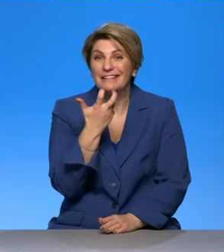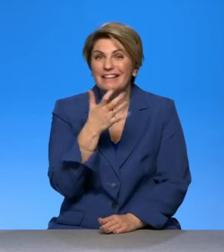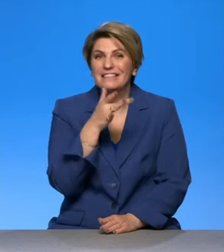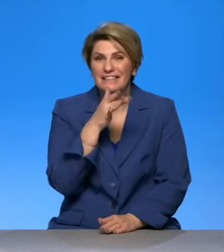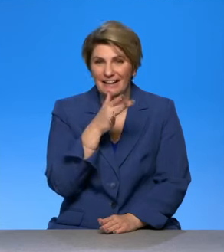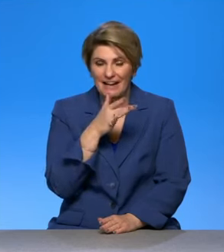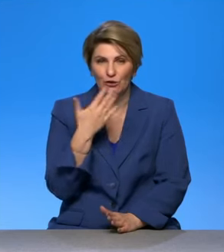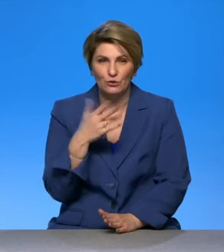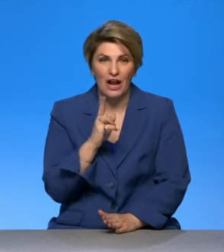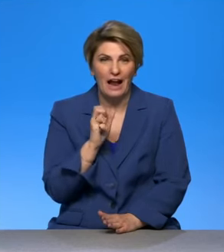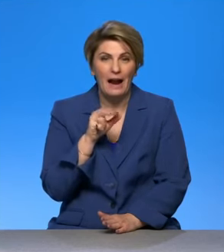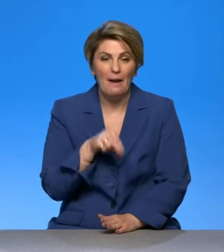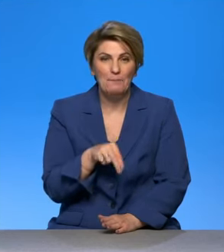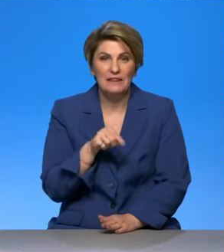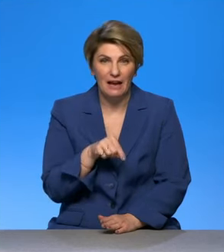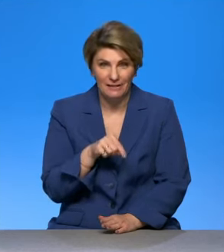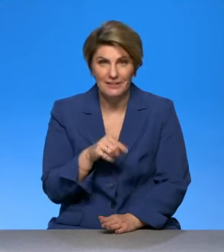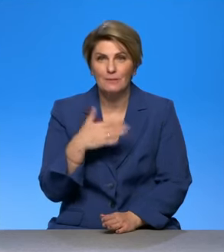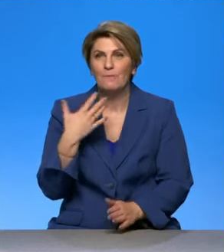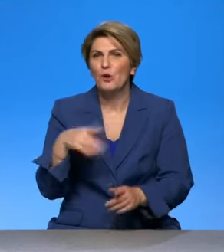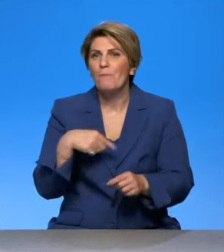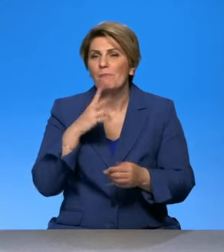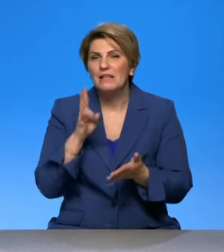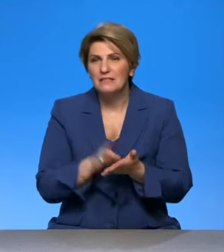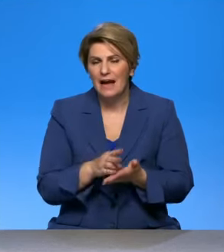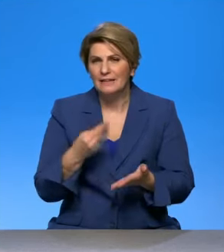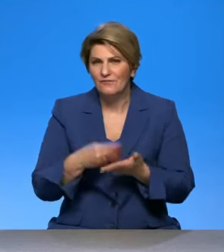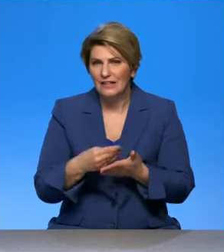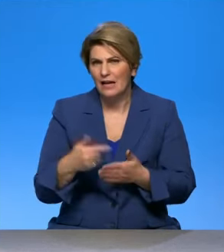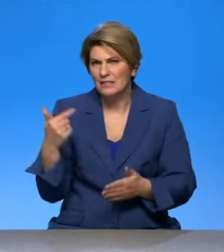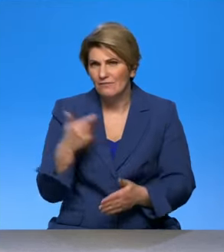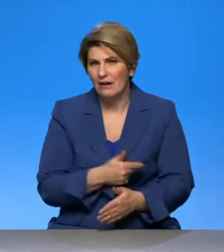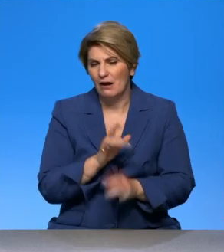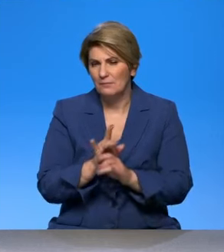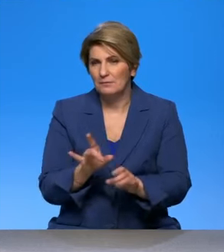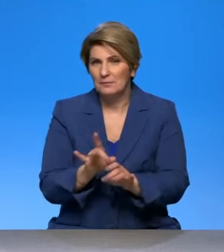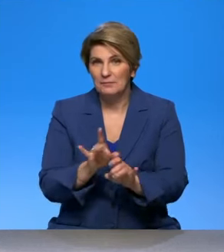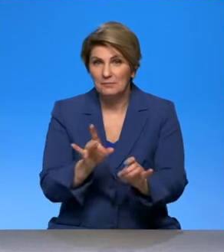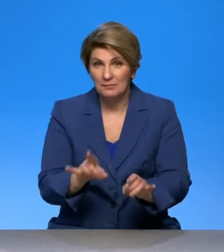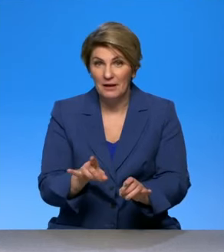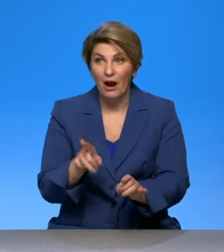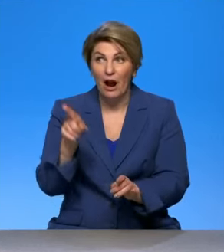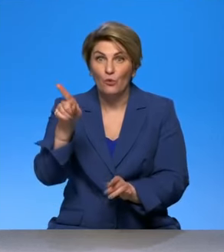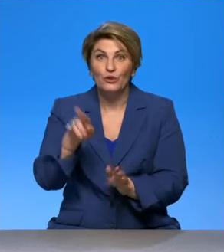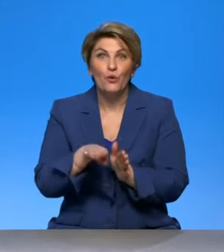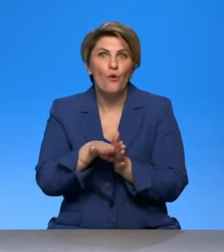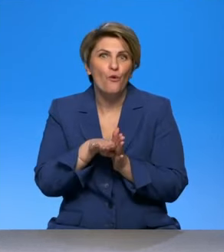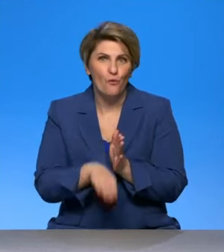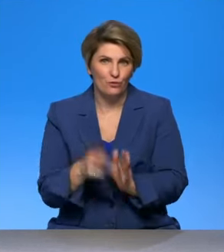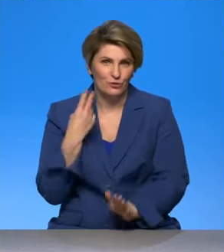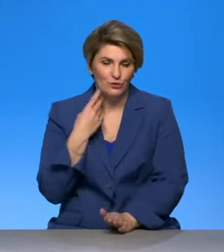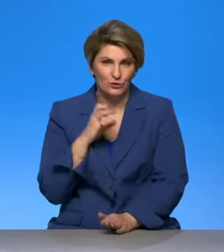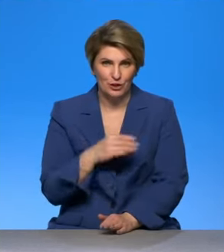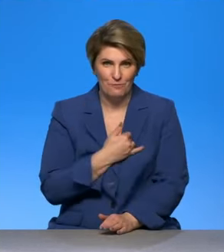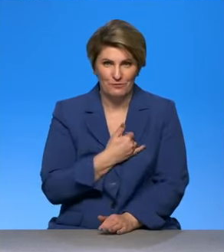и непрерывная финансовая грамотность не помогает. Закредитованы значительно хуже, чем мы. Ну, Алексей Леонидович сказал, что у